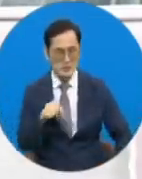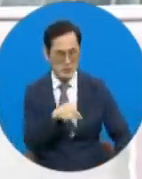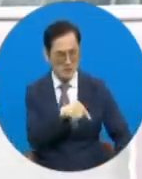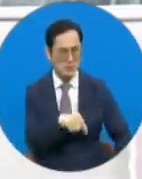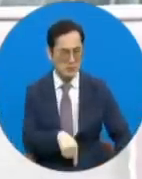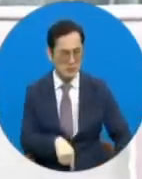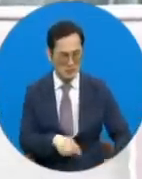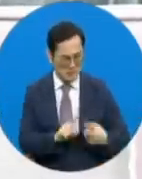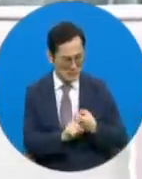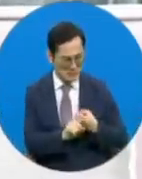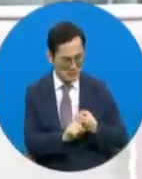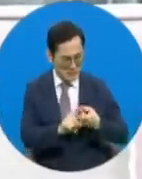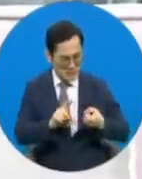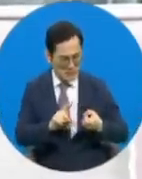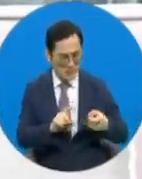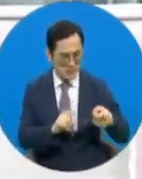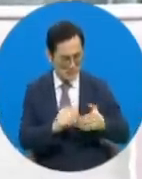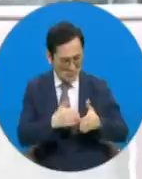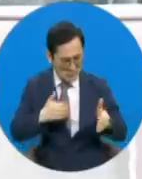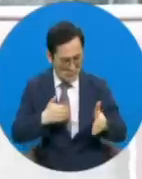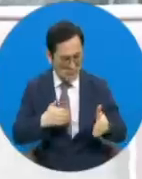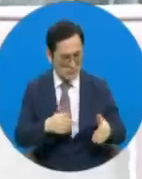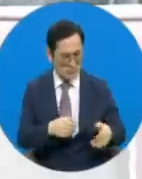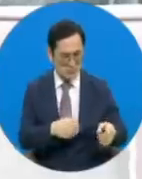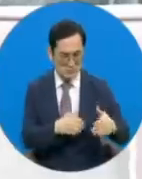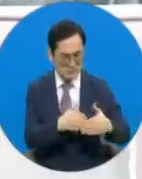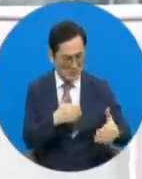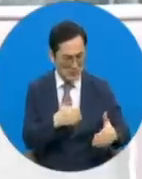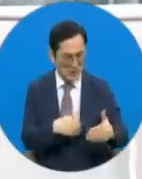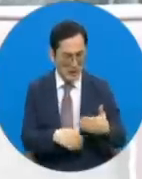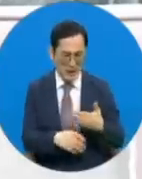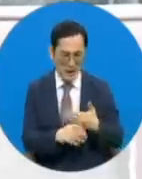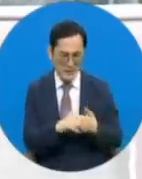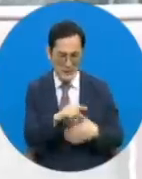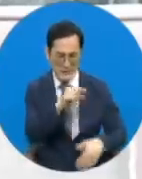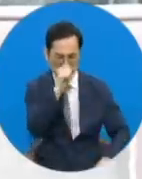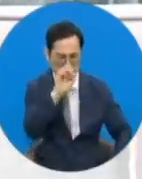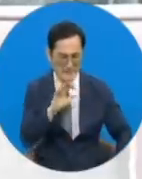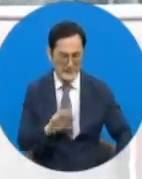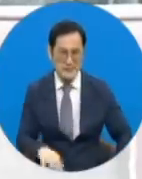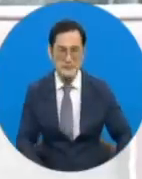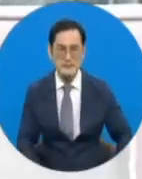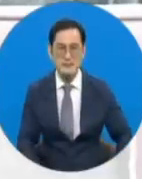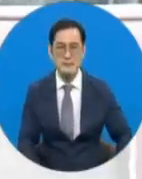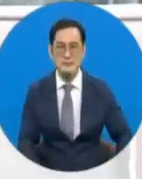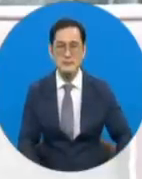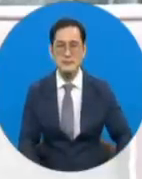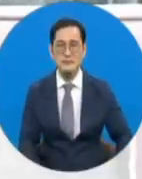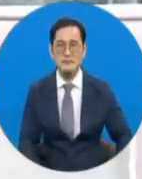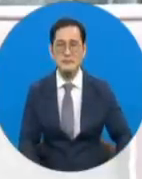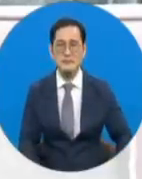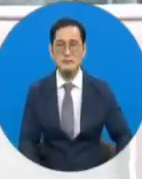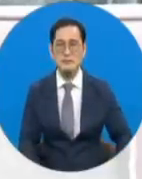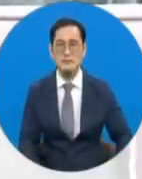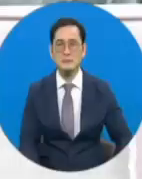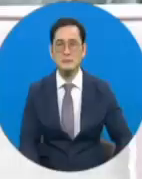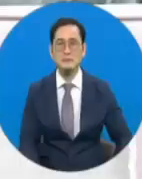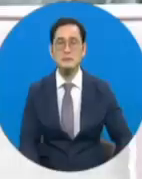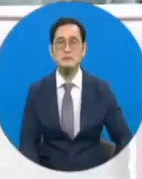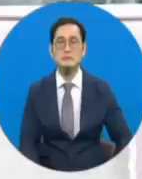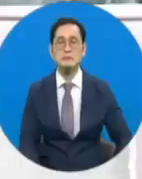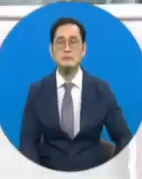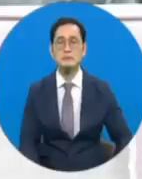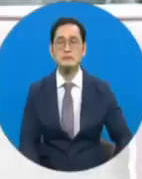바이든 부통령의 외교적 결례다 이렇게 얘기한 적도 있었어요. 그러나 최근에 들어와서 윤석열 대통령을 만나러 한국에